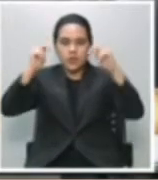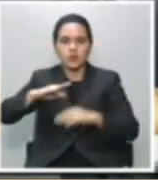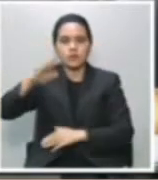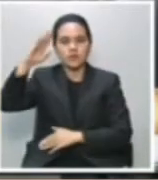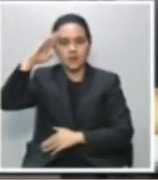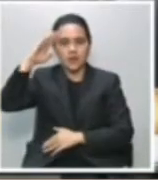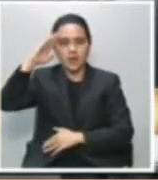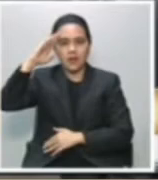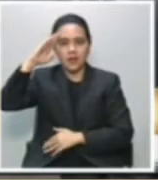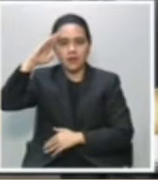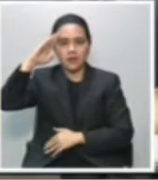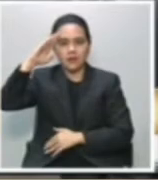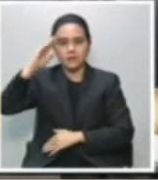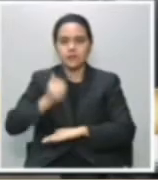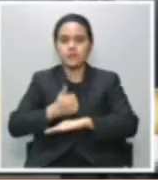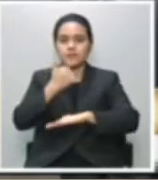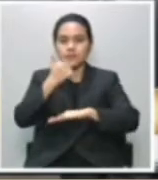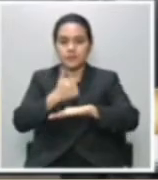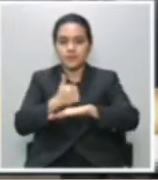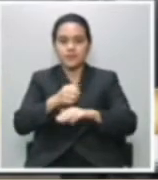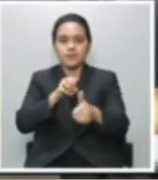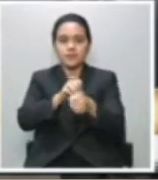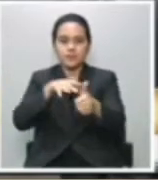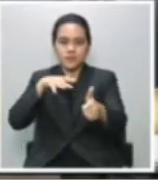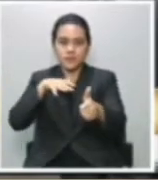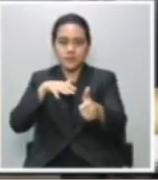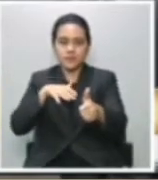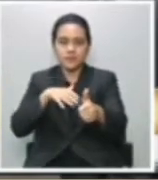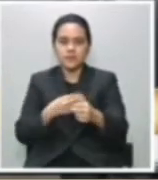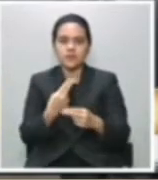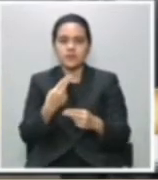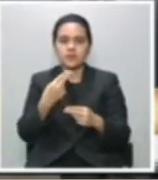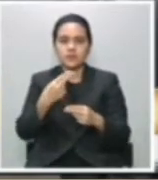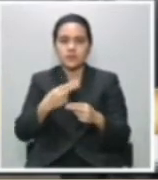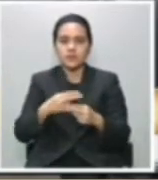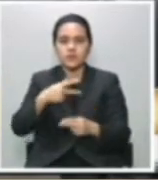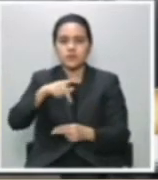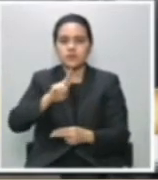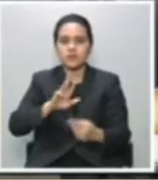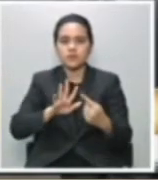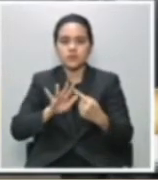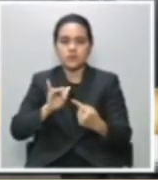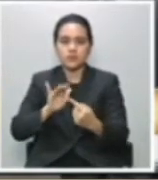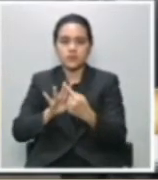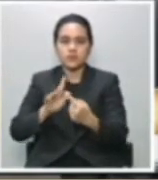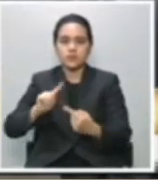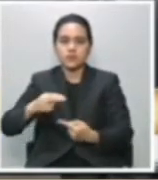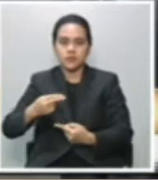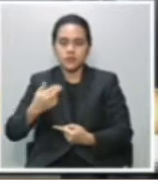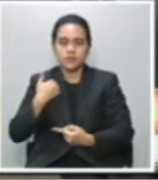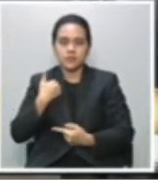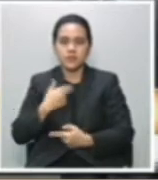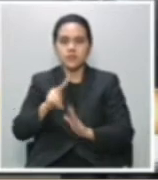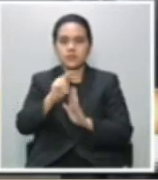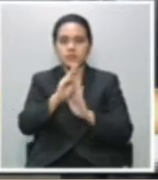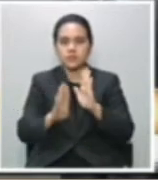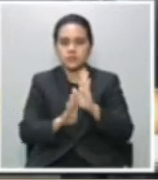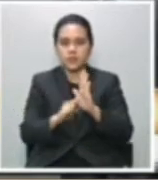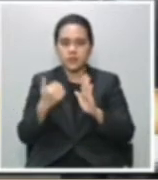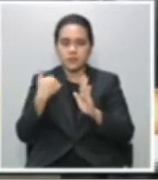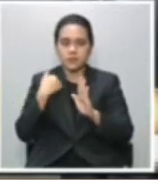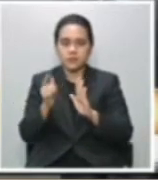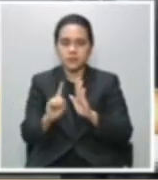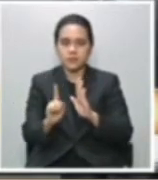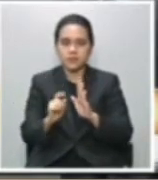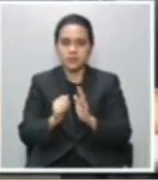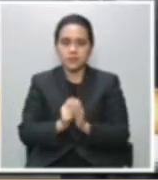อชาขออนุญาตที่ต้องเอ่ยนามนายกรัฐมนตรีได้แถลงนโยบายซึ่งมีนโยบ